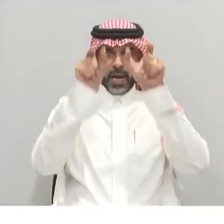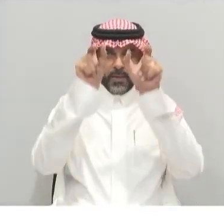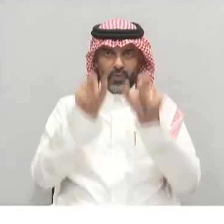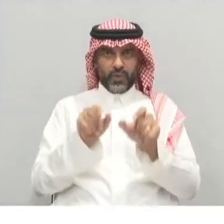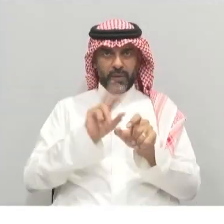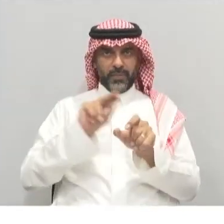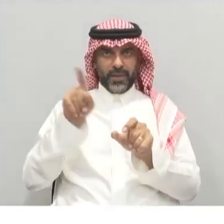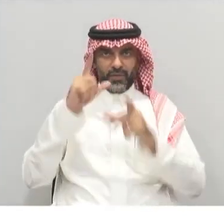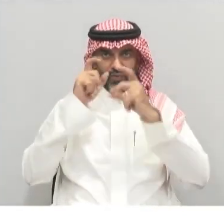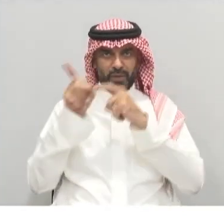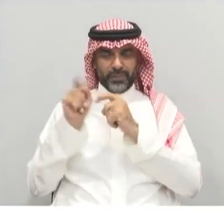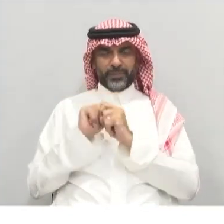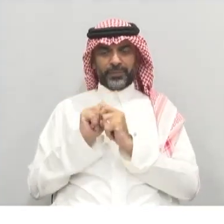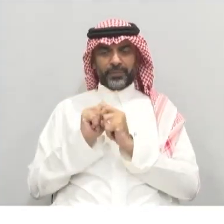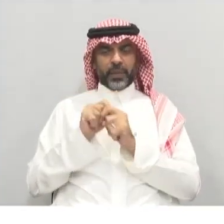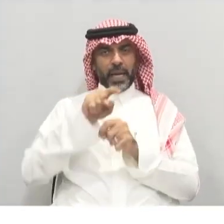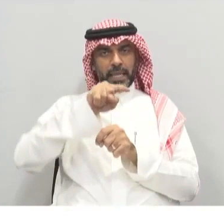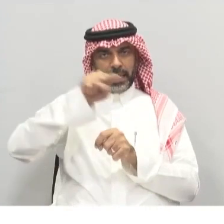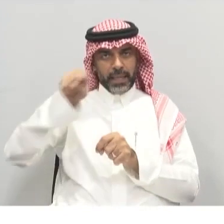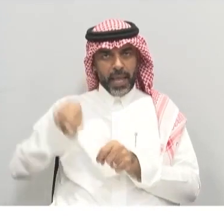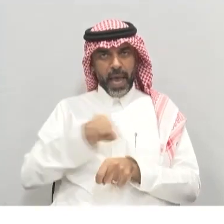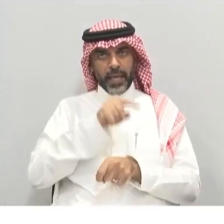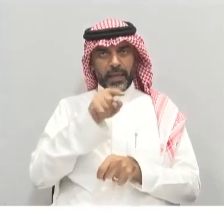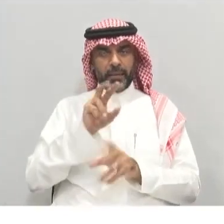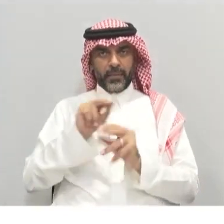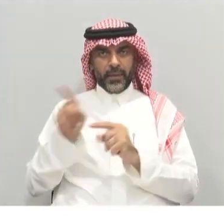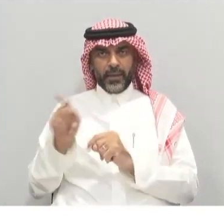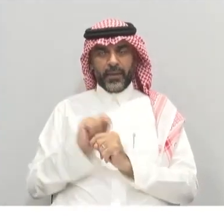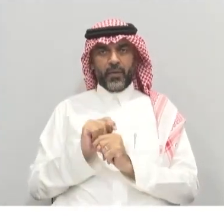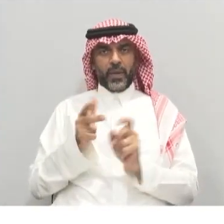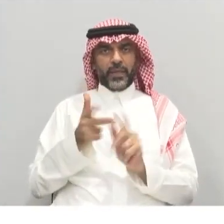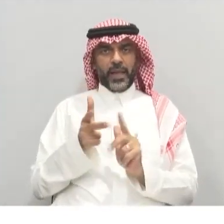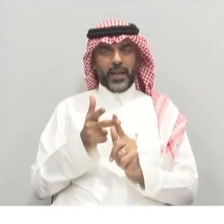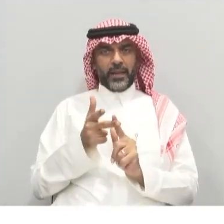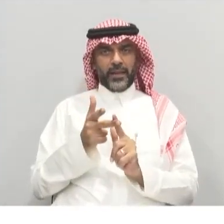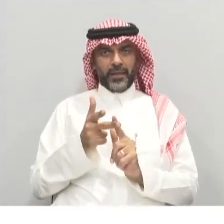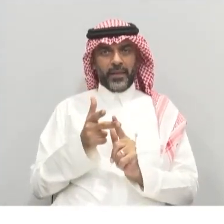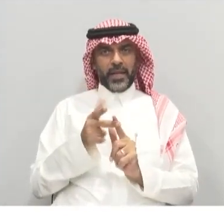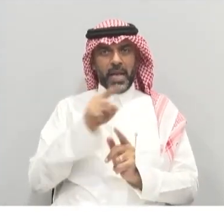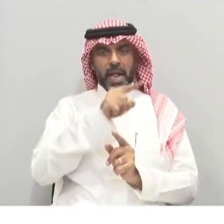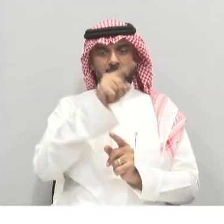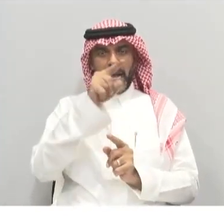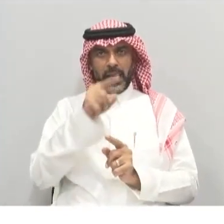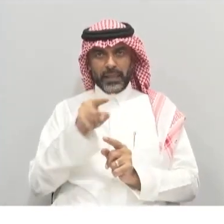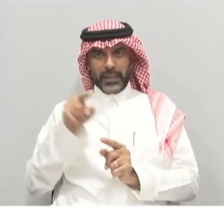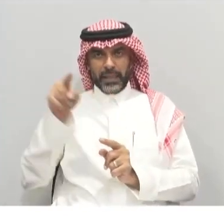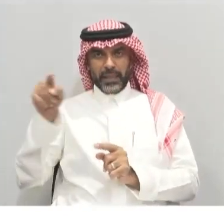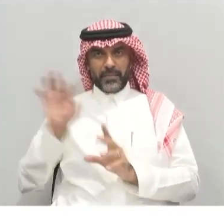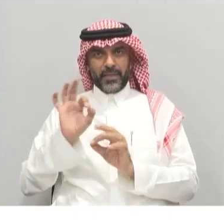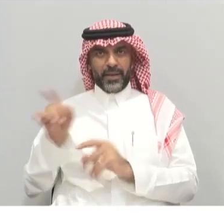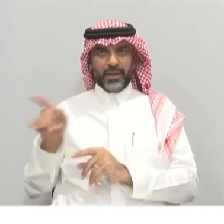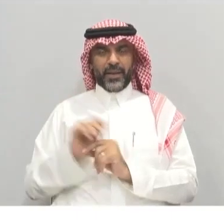العمودي بعد ذلك المخطط الدائري ومن ثم المخطط الخطي